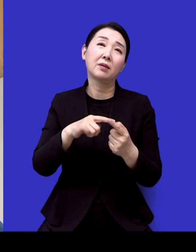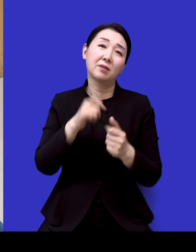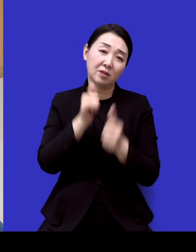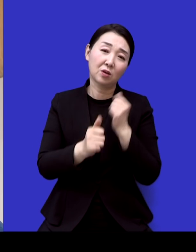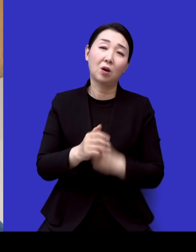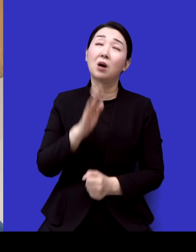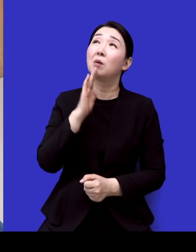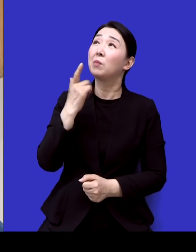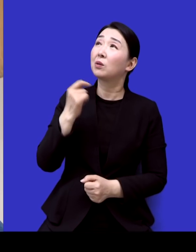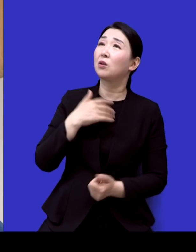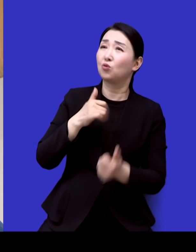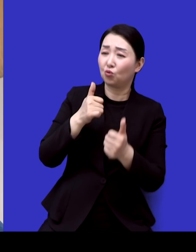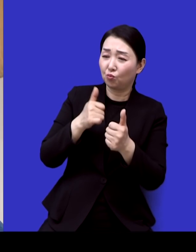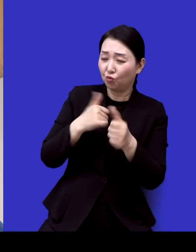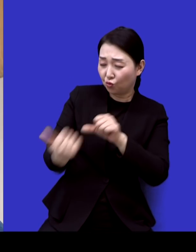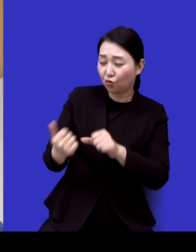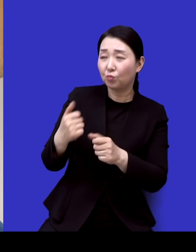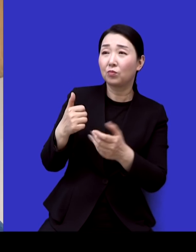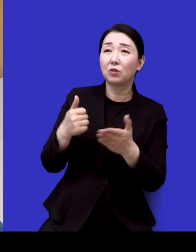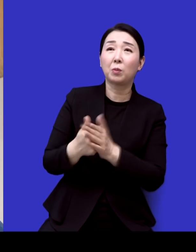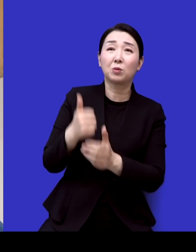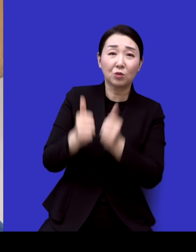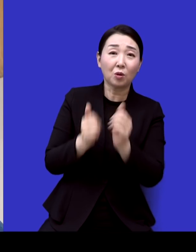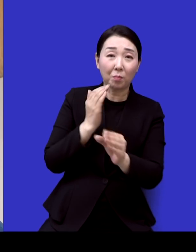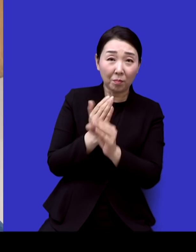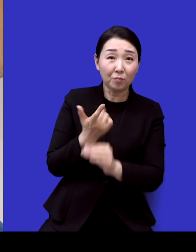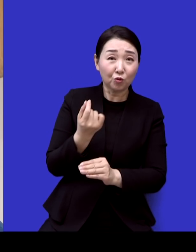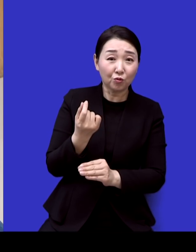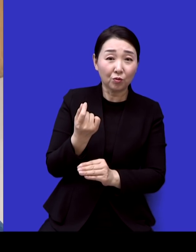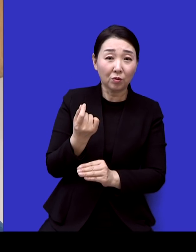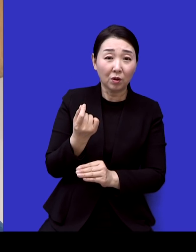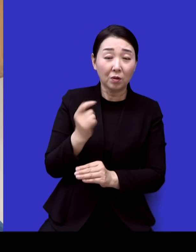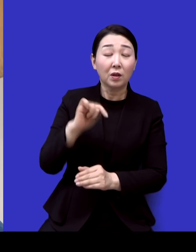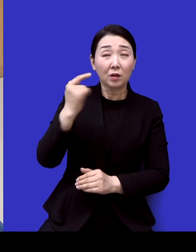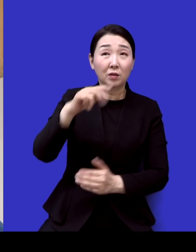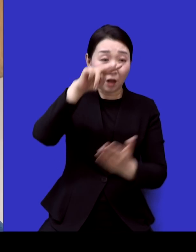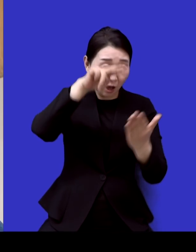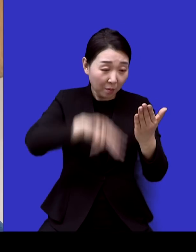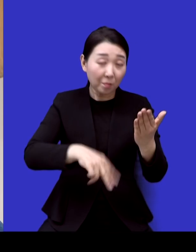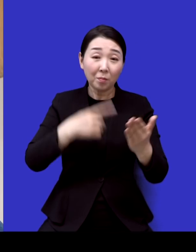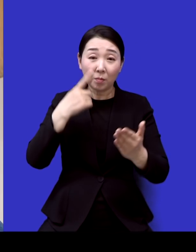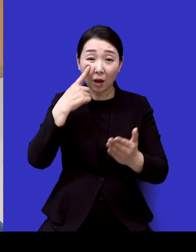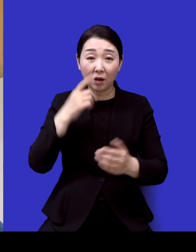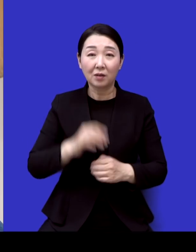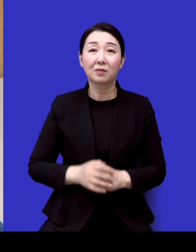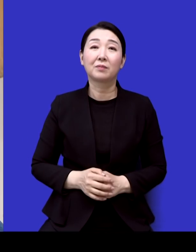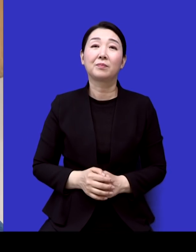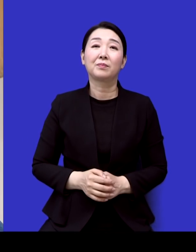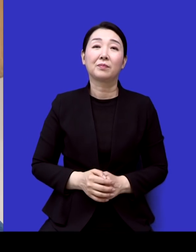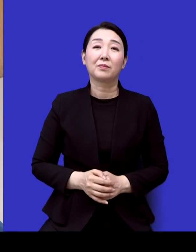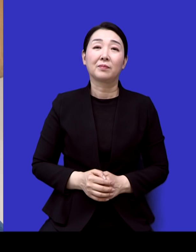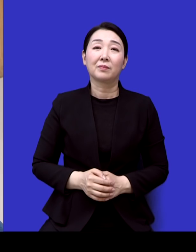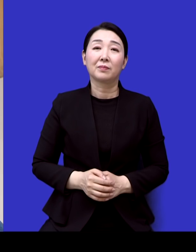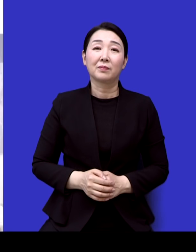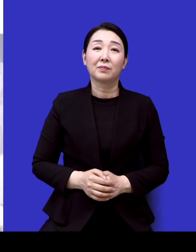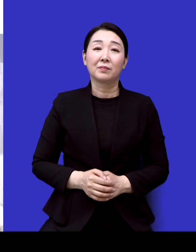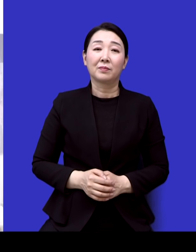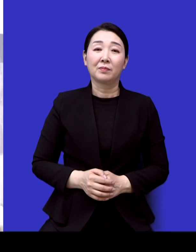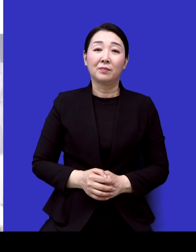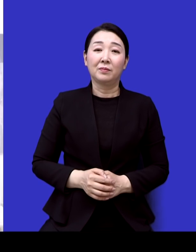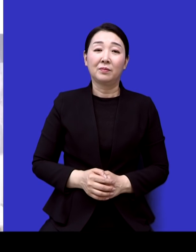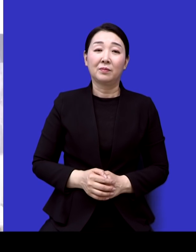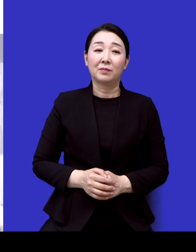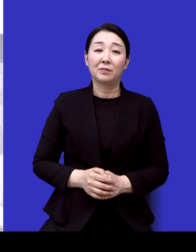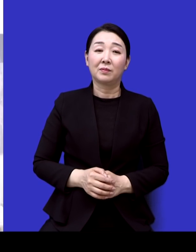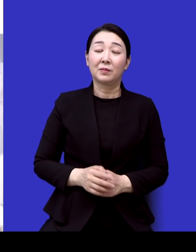맞아요, 주님. 저 지금 죽음 때문에 시험 당하고 있어요. 그런데 그 다음 절을 읽으니까 이렇게 나옵니다.